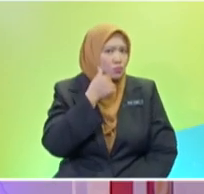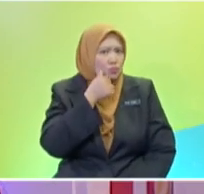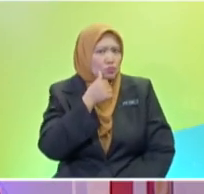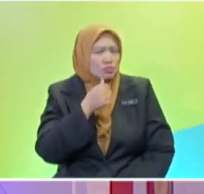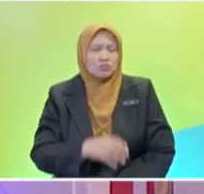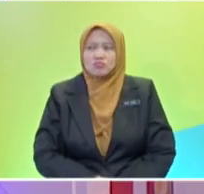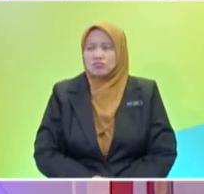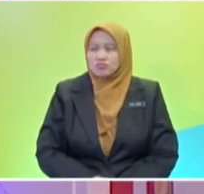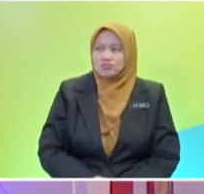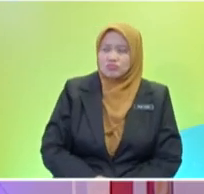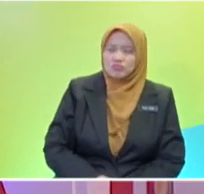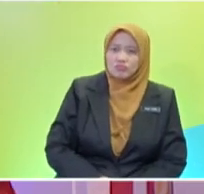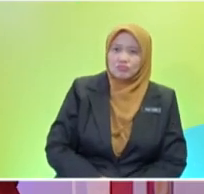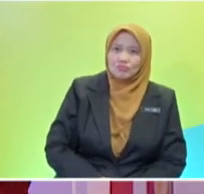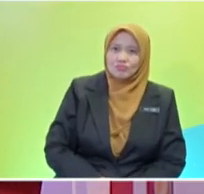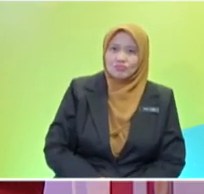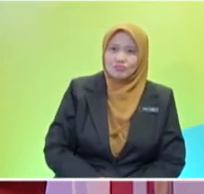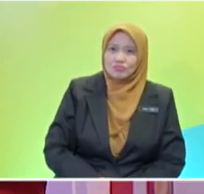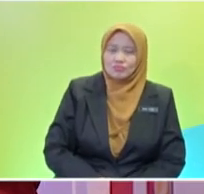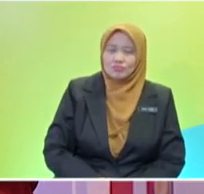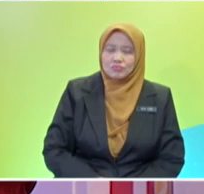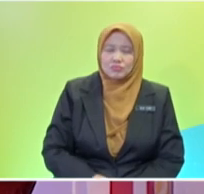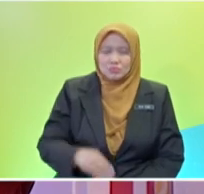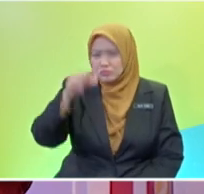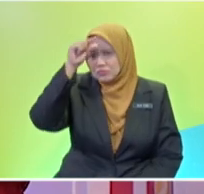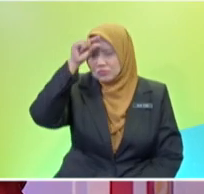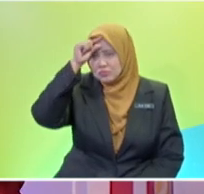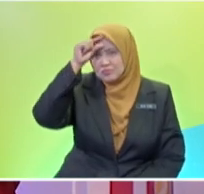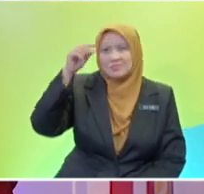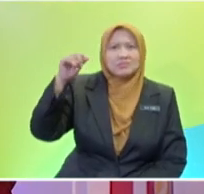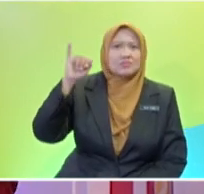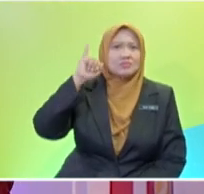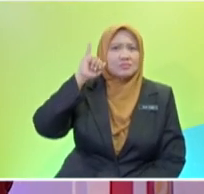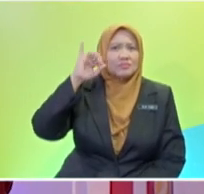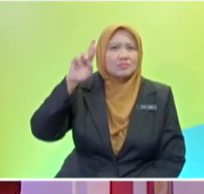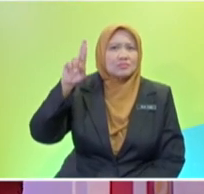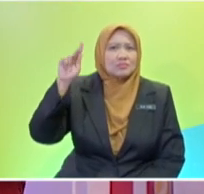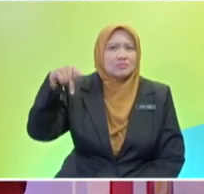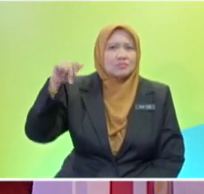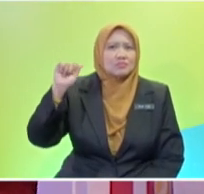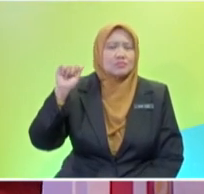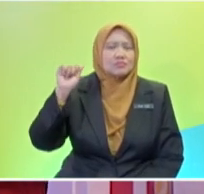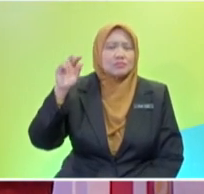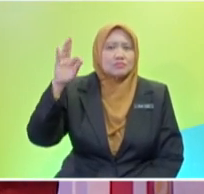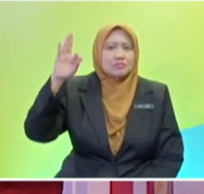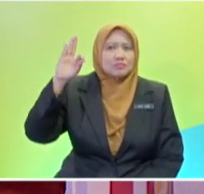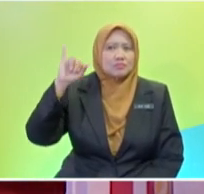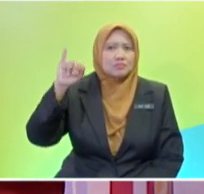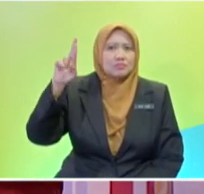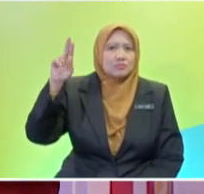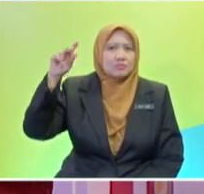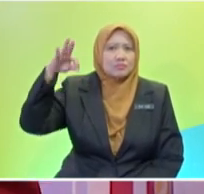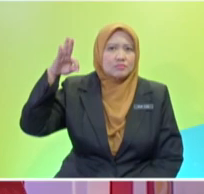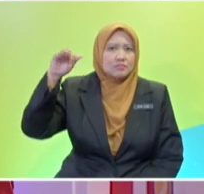betul-betul dekat rumah sana apa inventanya macanner tahu lelaki atau perempuan sebenarnya